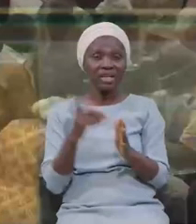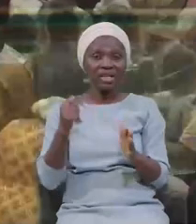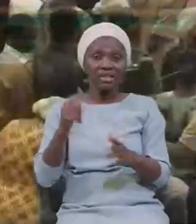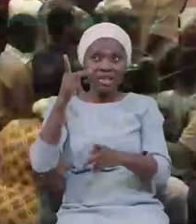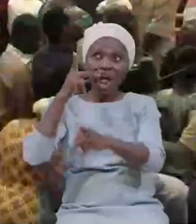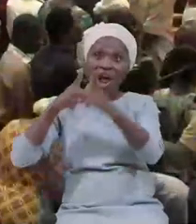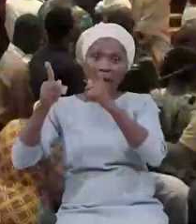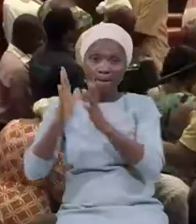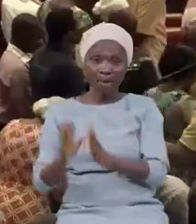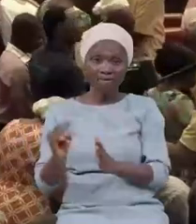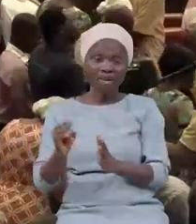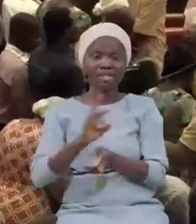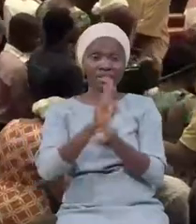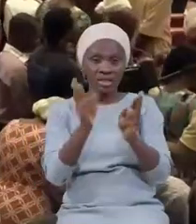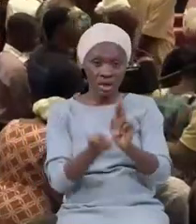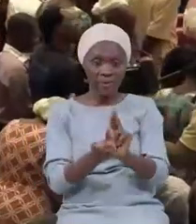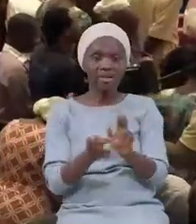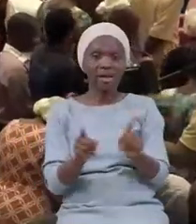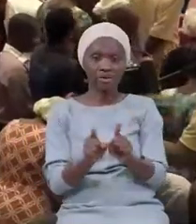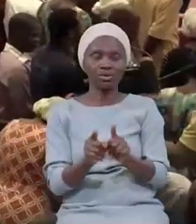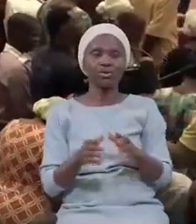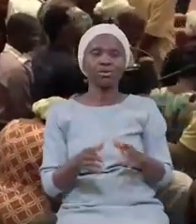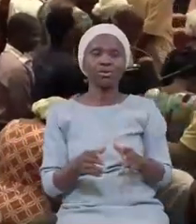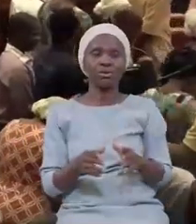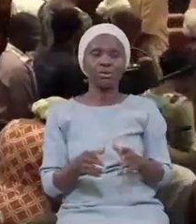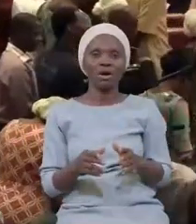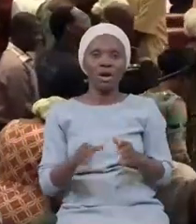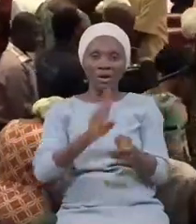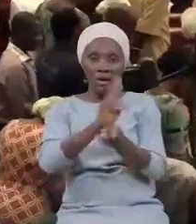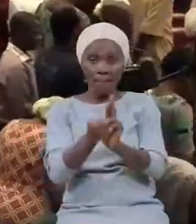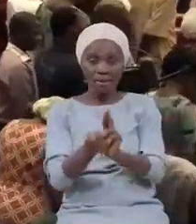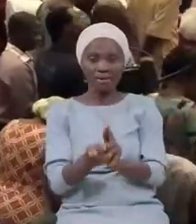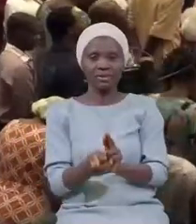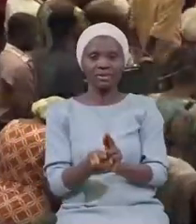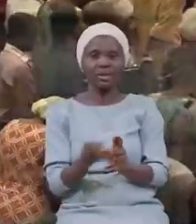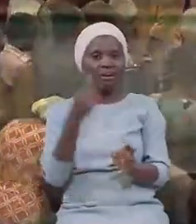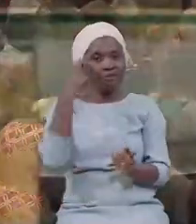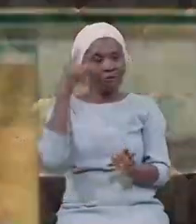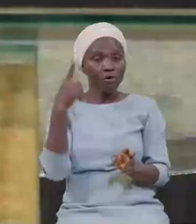La repentance du prophète en faveur de la nation,